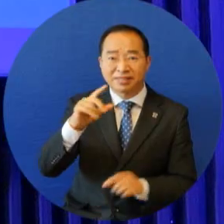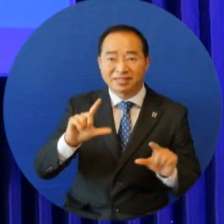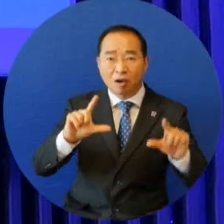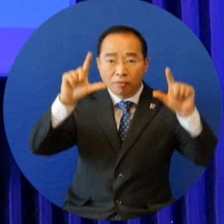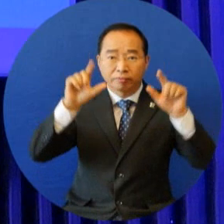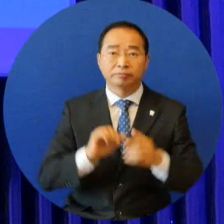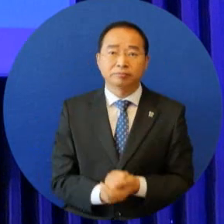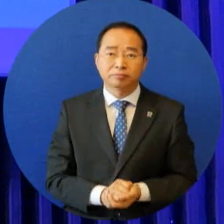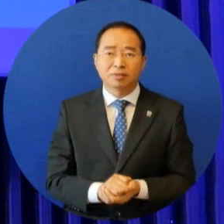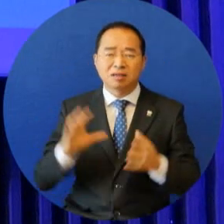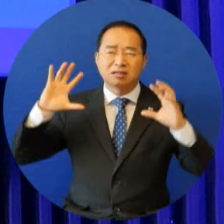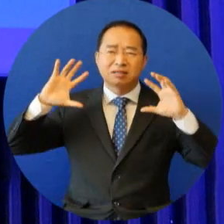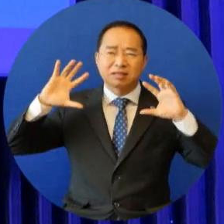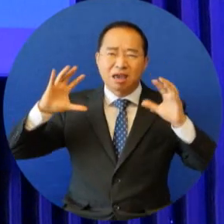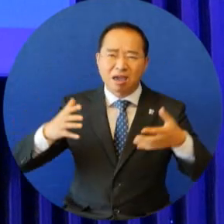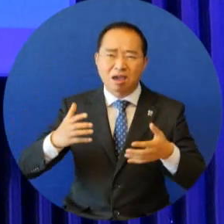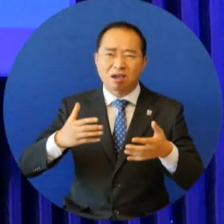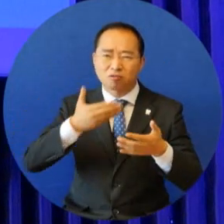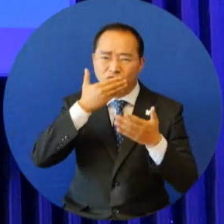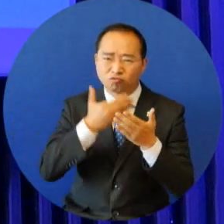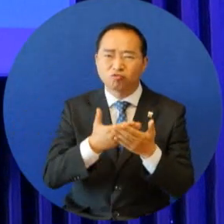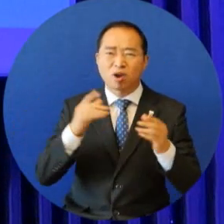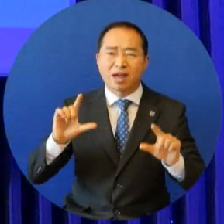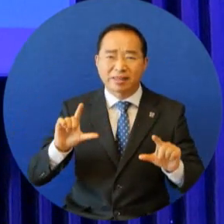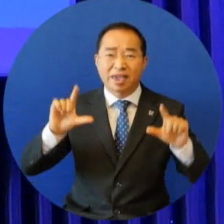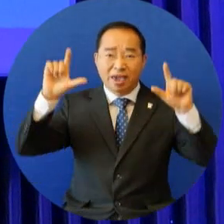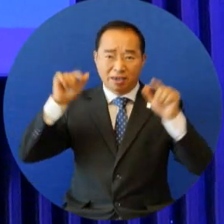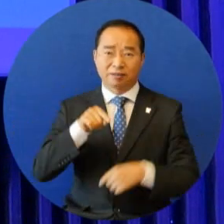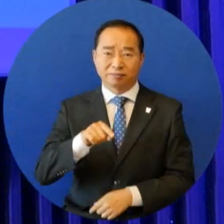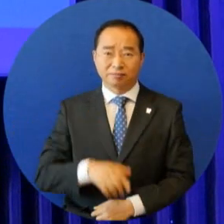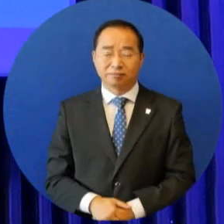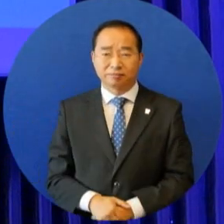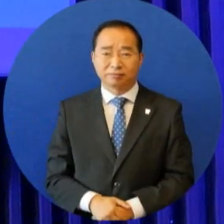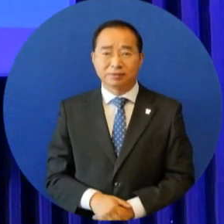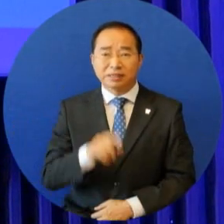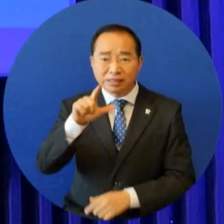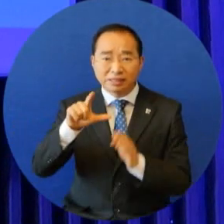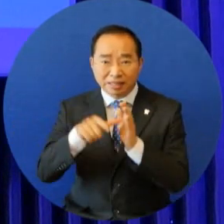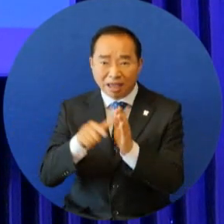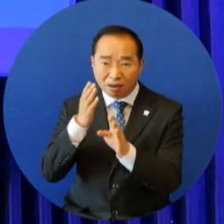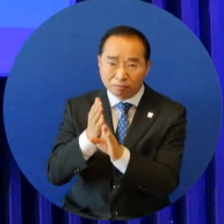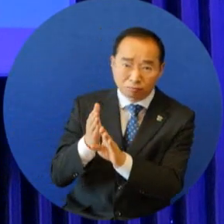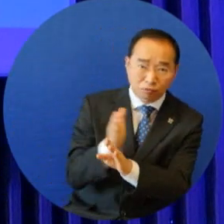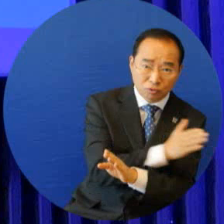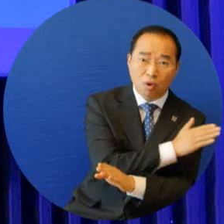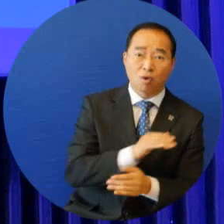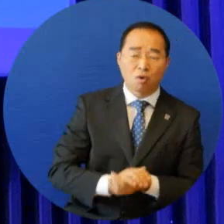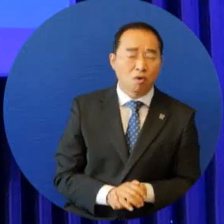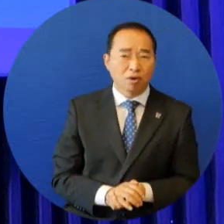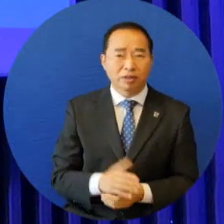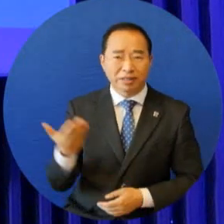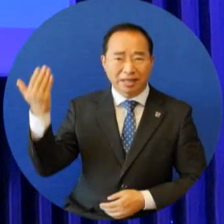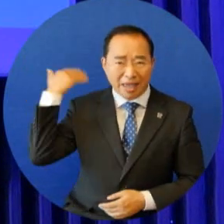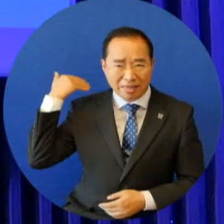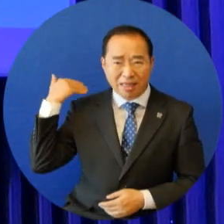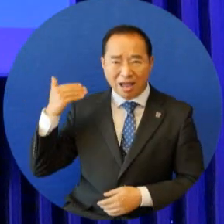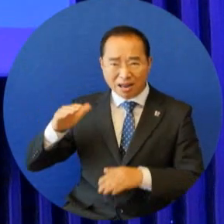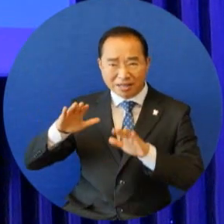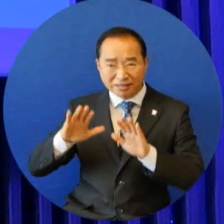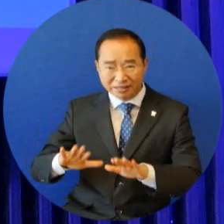1492년은 세계사적 으로 굉장히 중요한 해입니다. 이때를 분기점으로